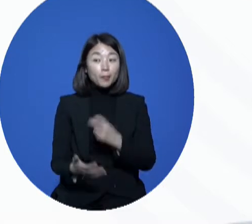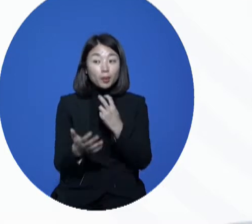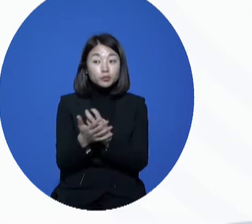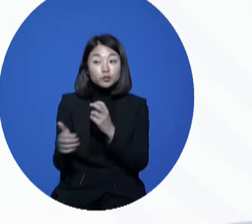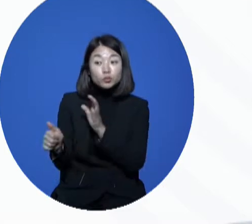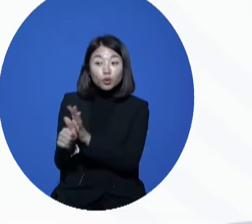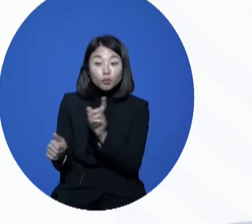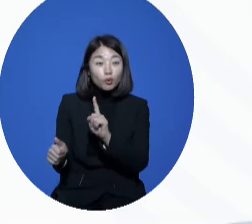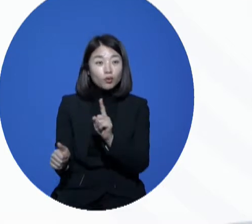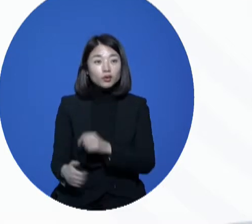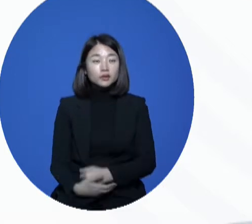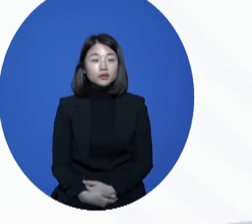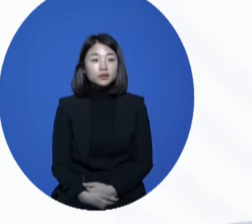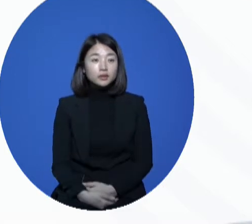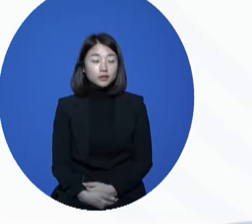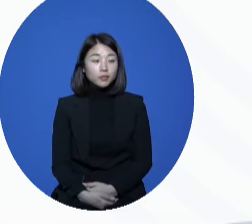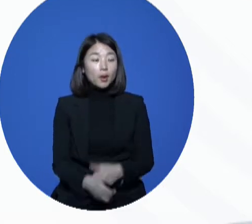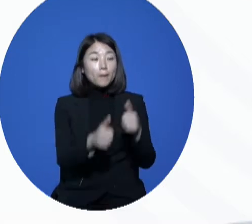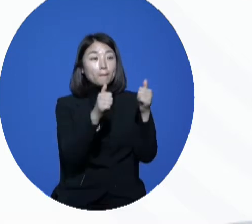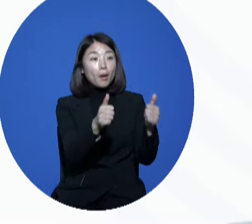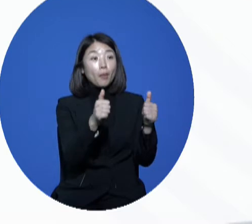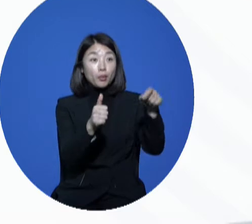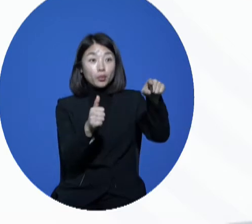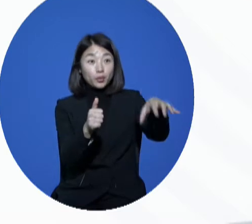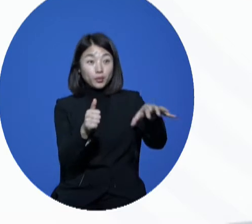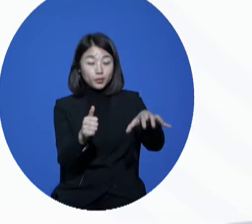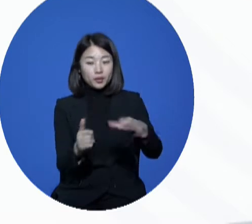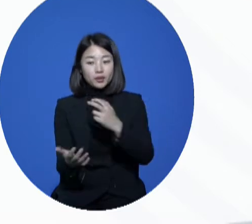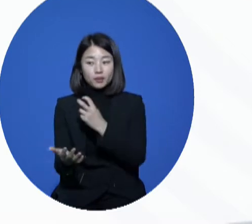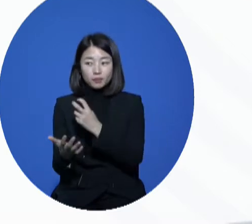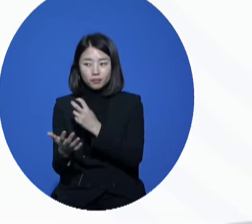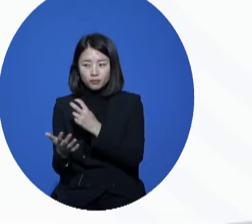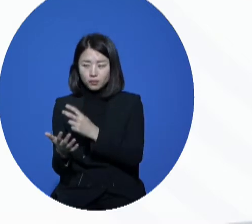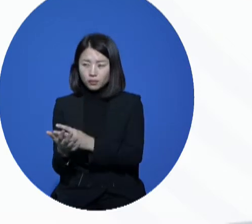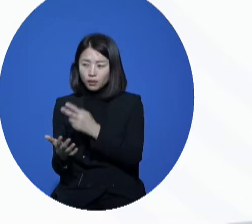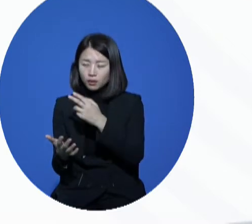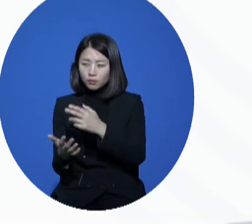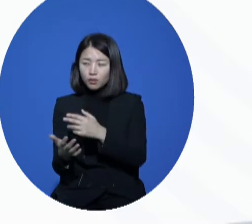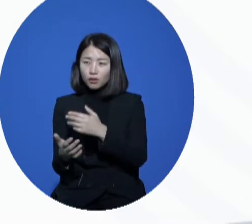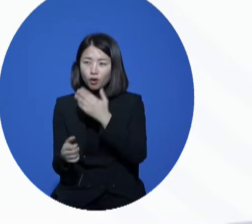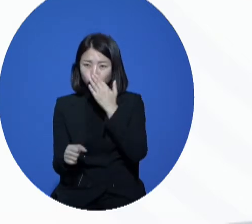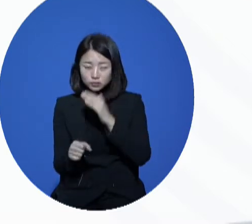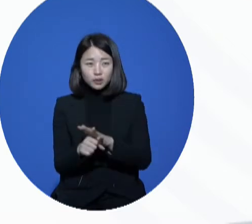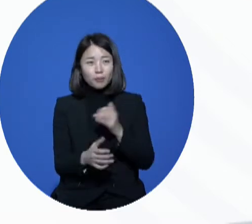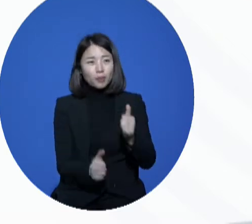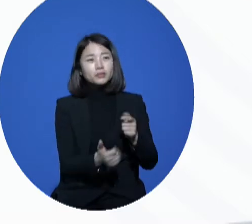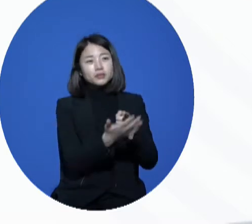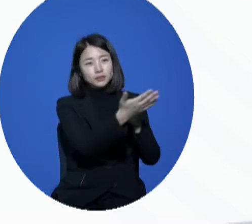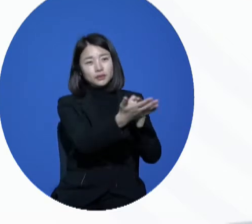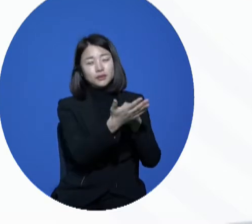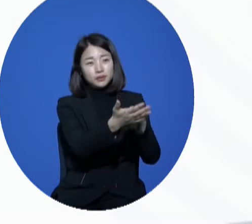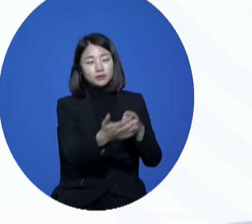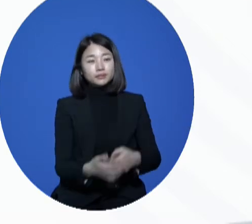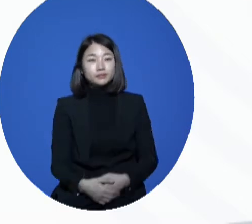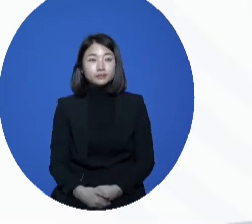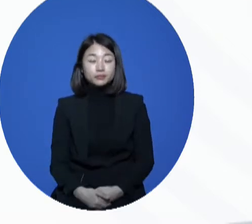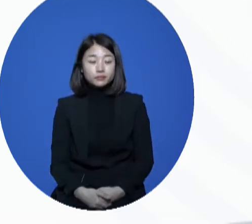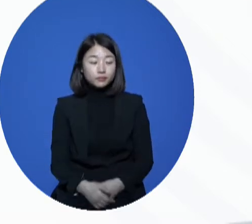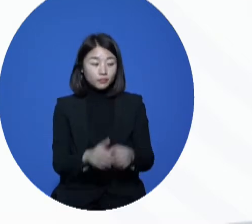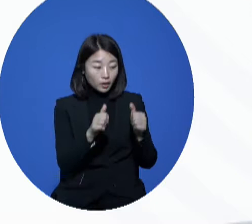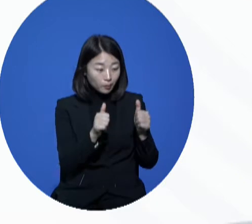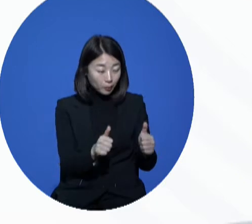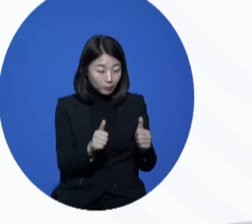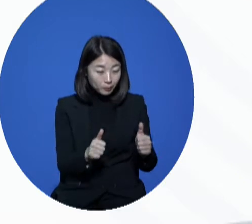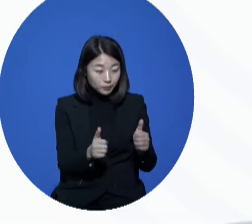보면은 대부분 법원에 제소를 하는 것입니다. 근데 그 이외에 그 전문가들,